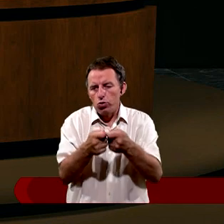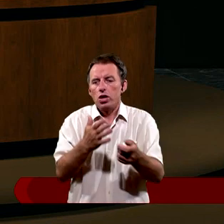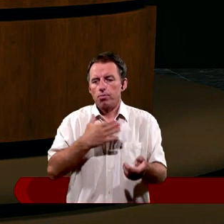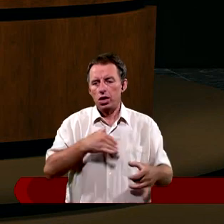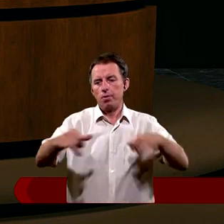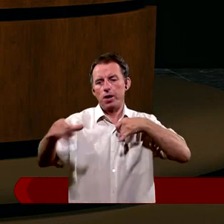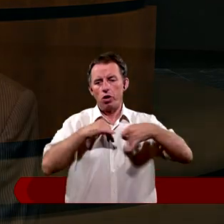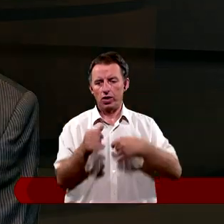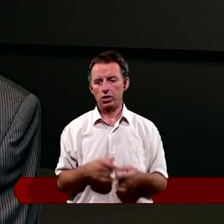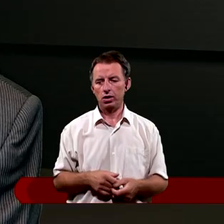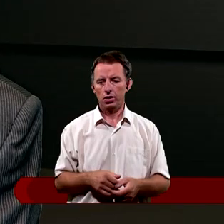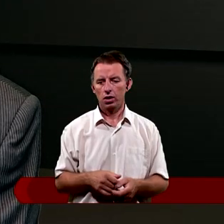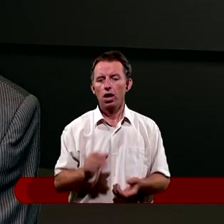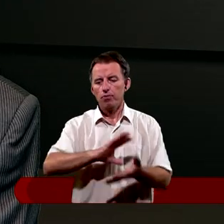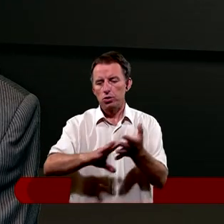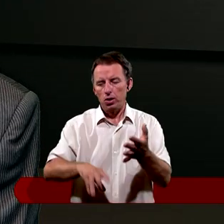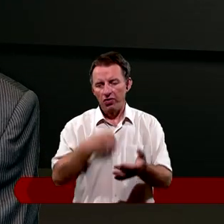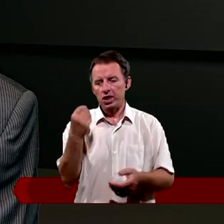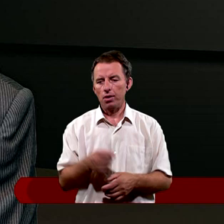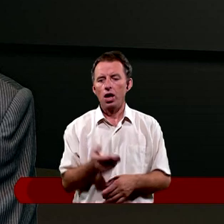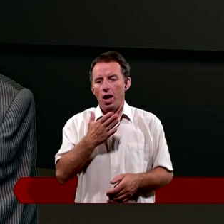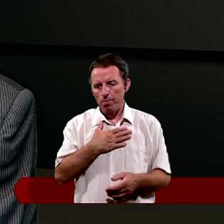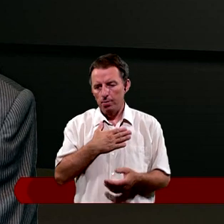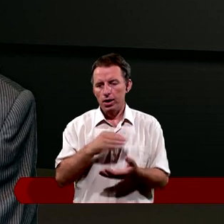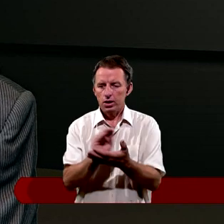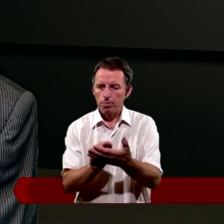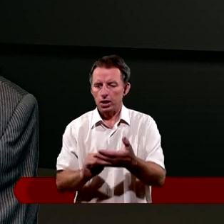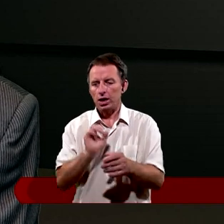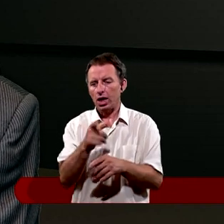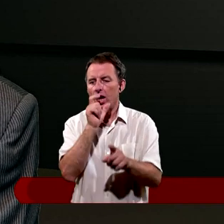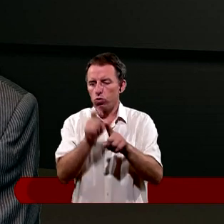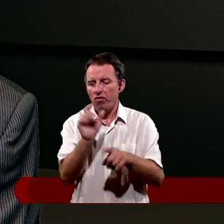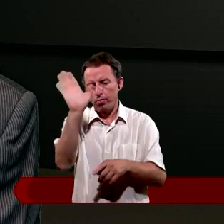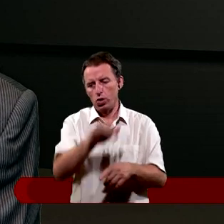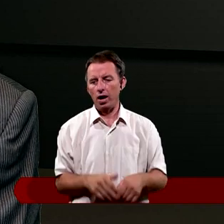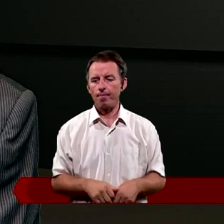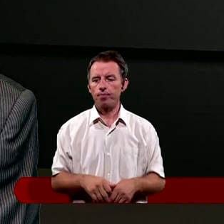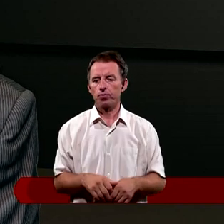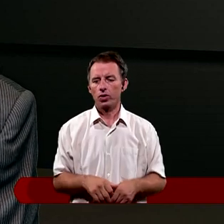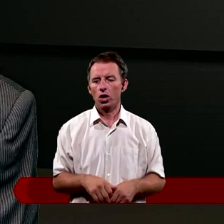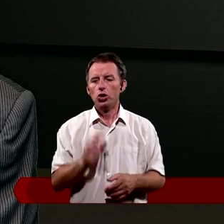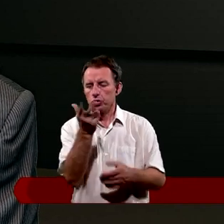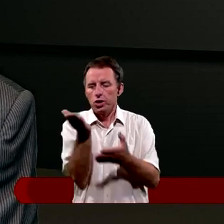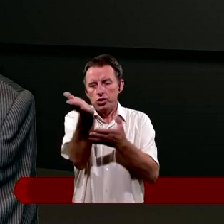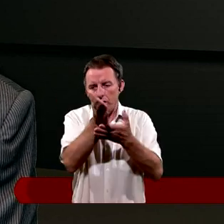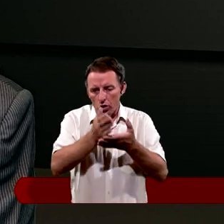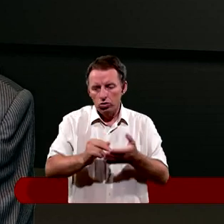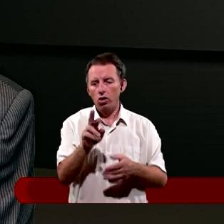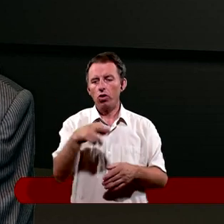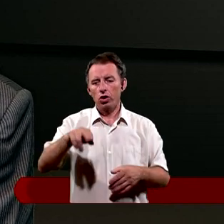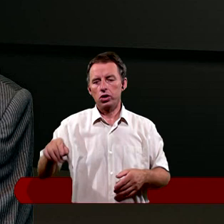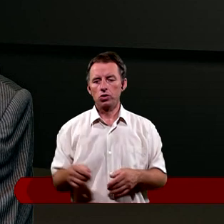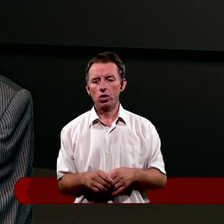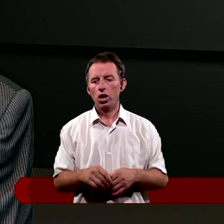jaki dostali. Tak. W Biblii mamy zapisane takie słowa Pana Boga. Trzeci rozdział Księgi